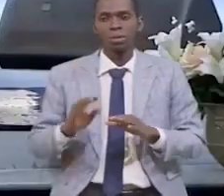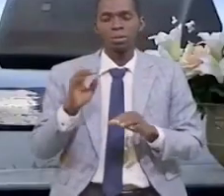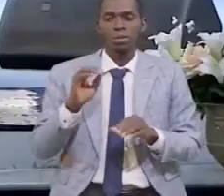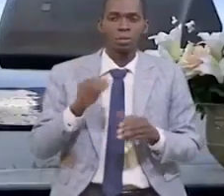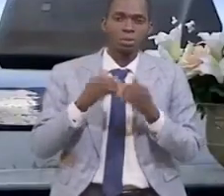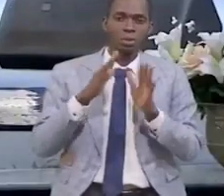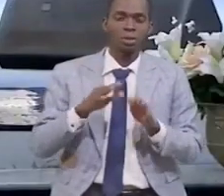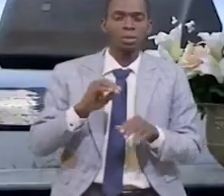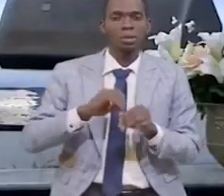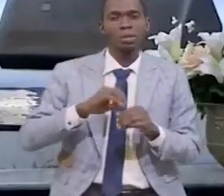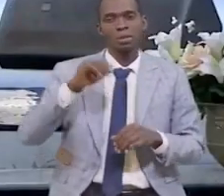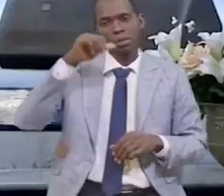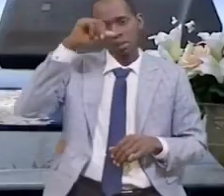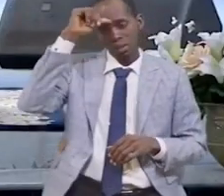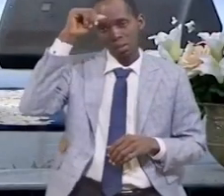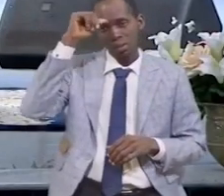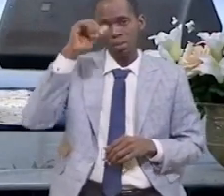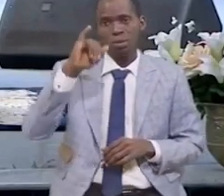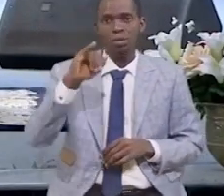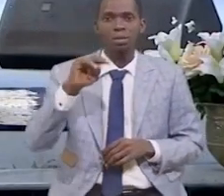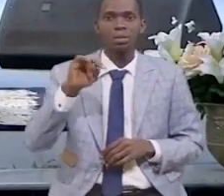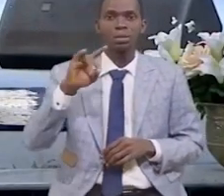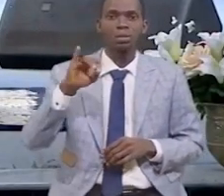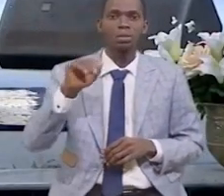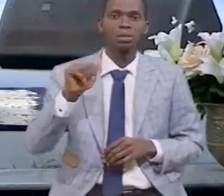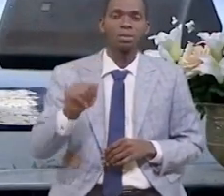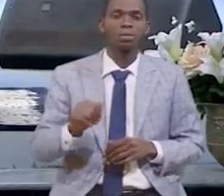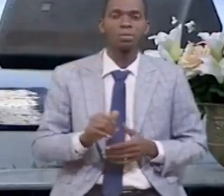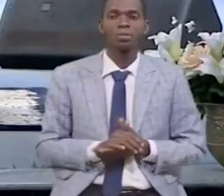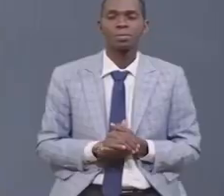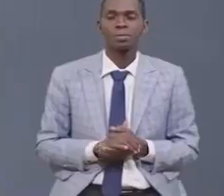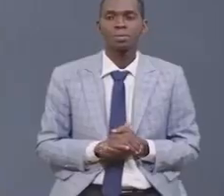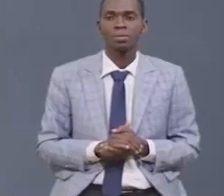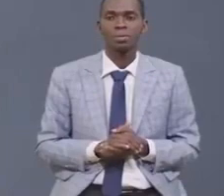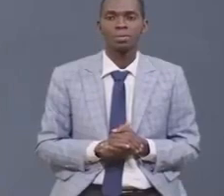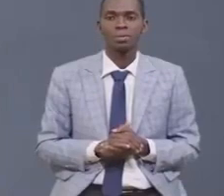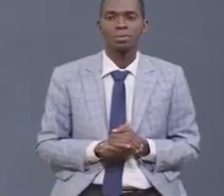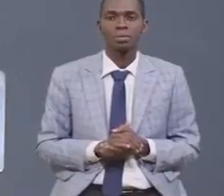ఉన్న సంఘాలకు సమాజాలకు నాయకులైన వారికి పరిచర్య చేయడానికి